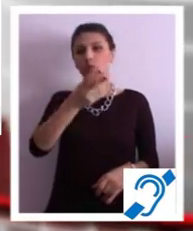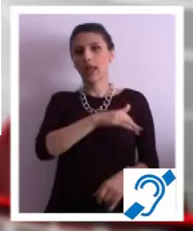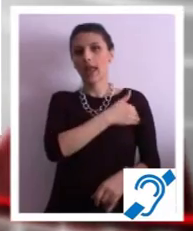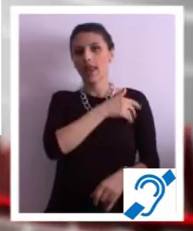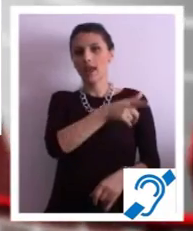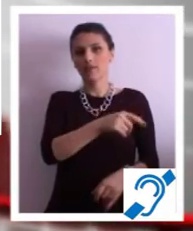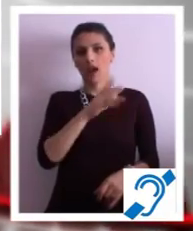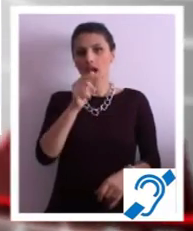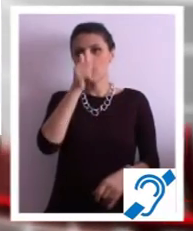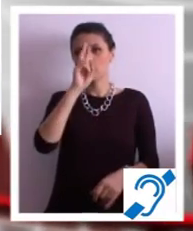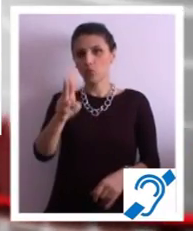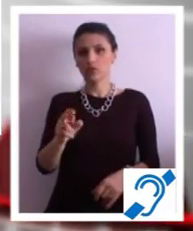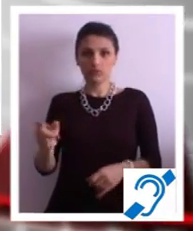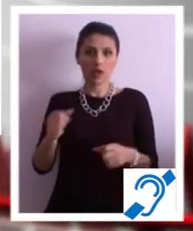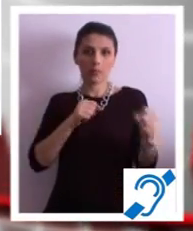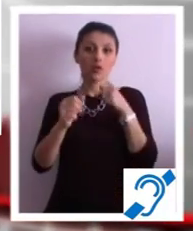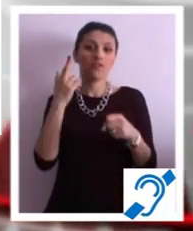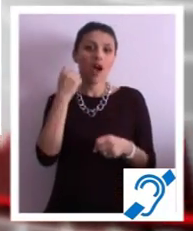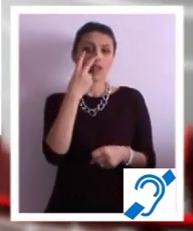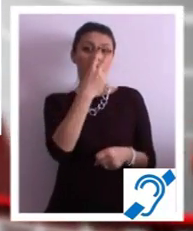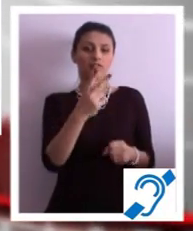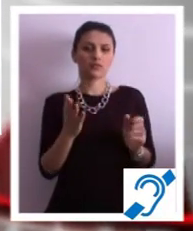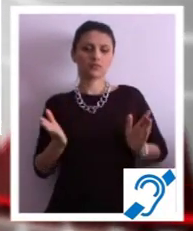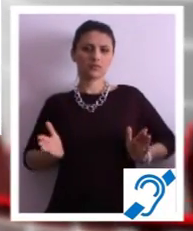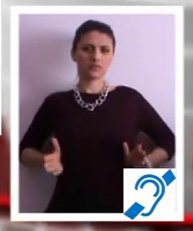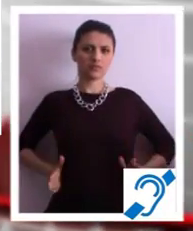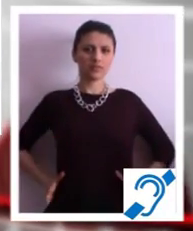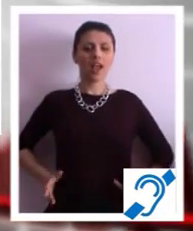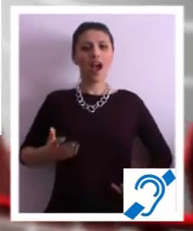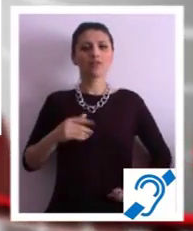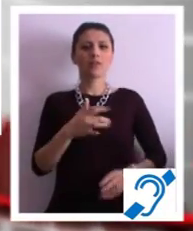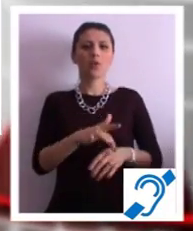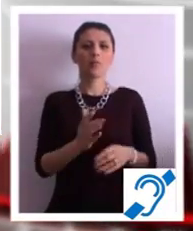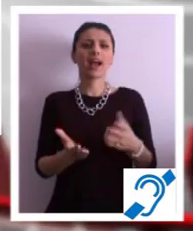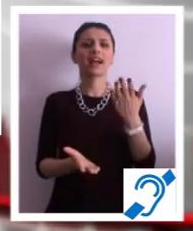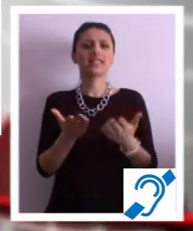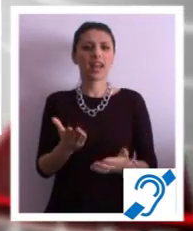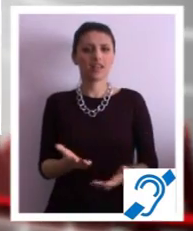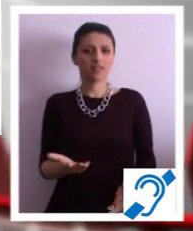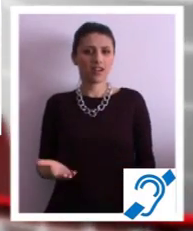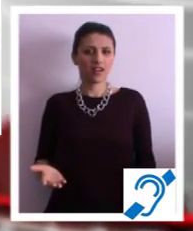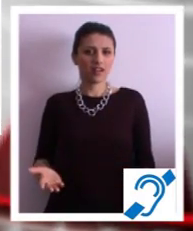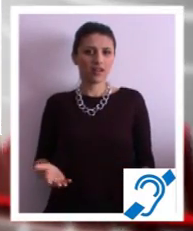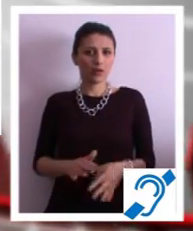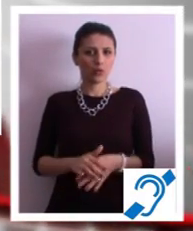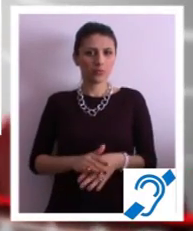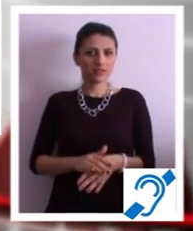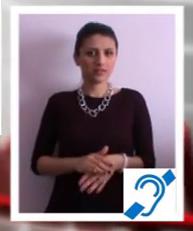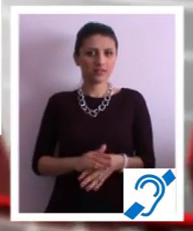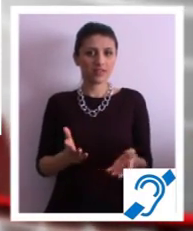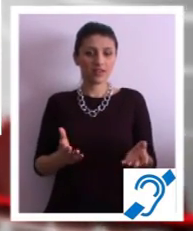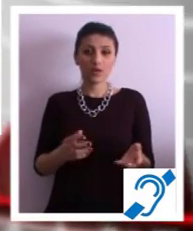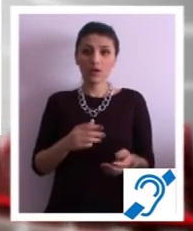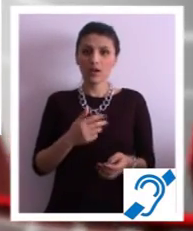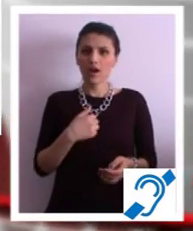elevul care a dat l-a jignit, iar pe fată, văzând-o mai corpulentă, ar fi vrut să o cântărească. M-a pus partener cu ea și atât. Nimic mai mult.